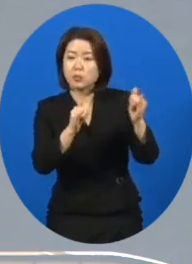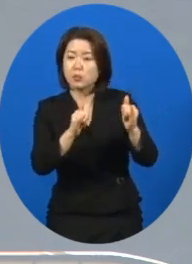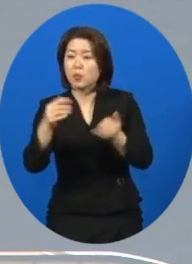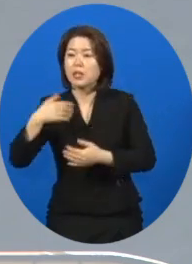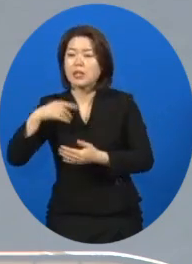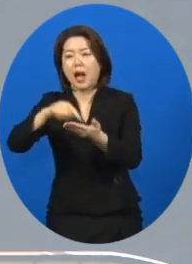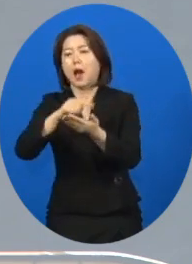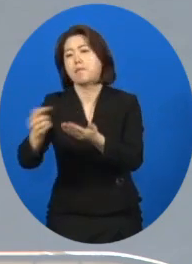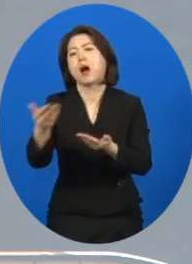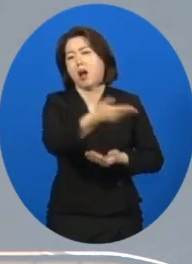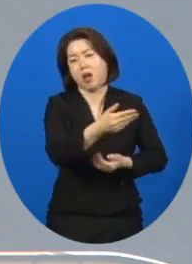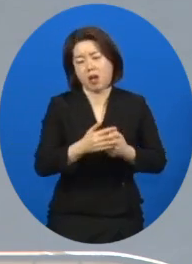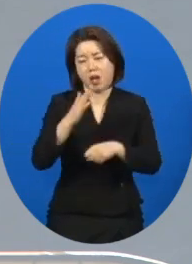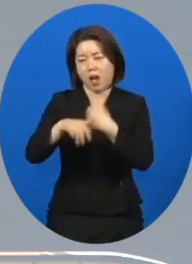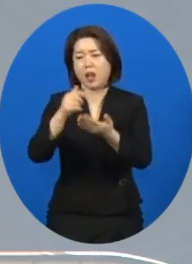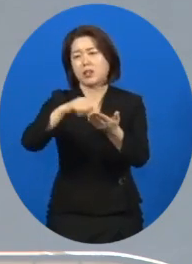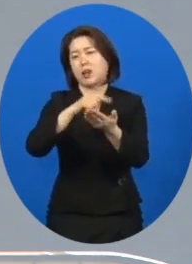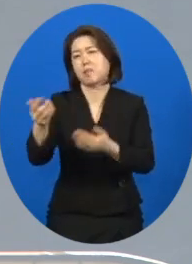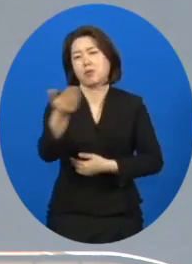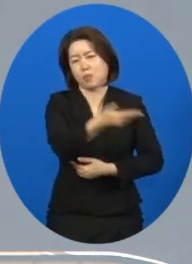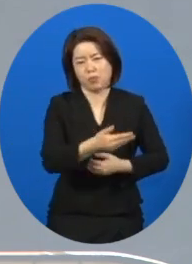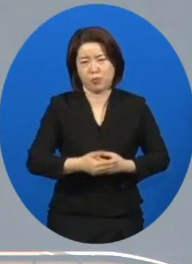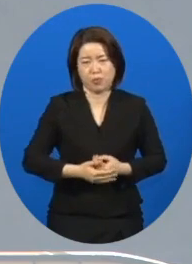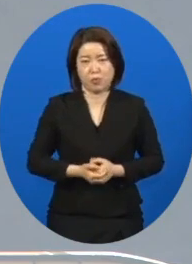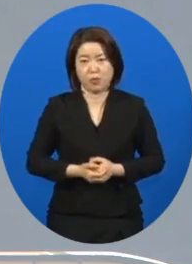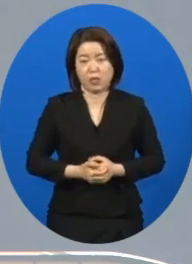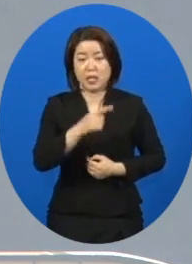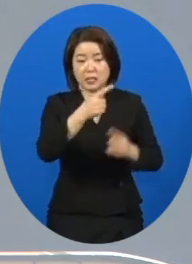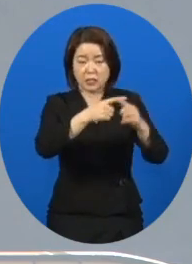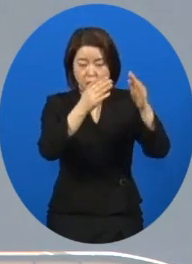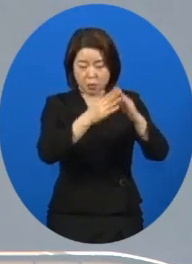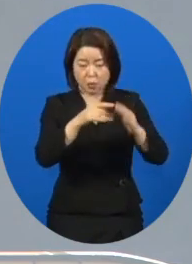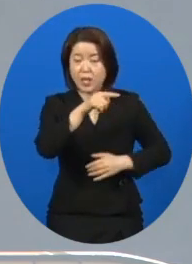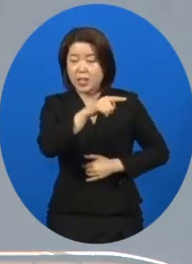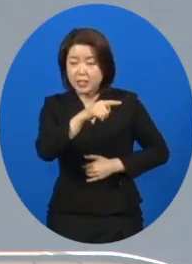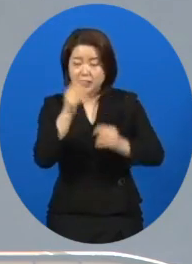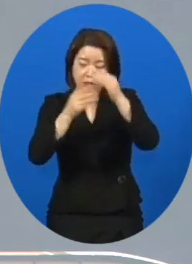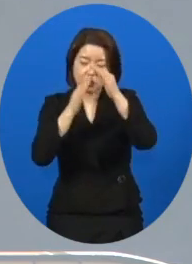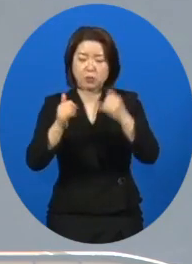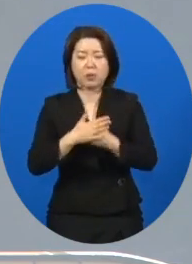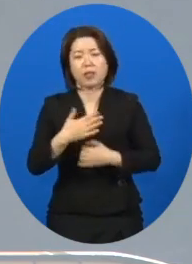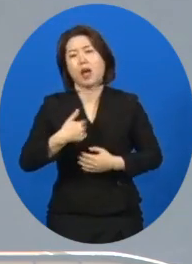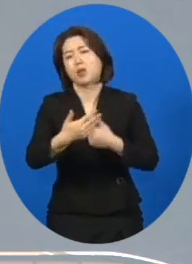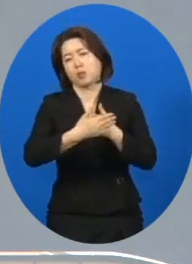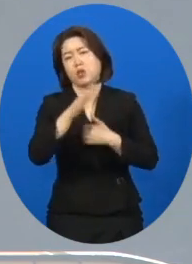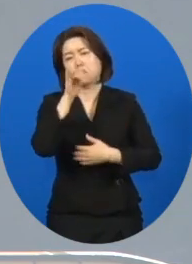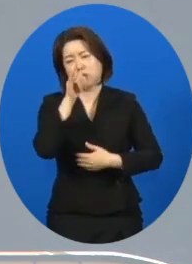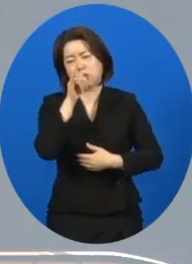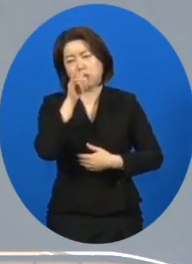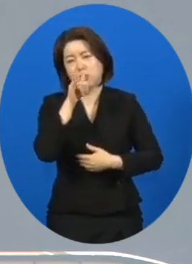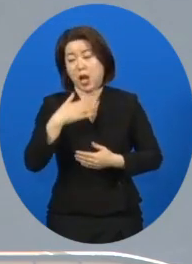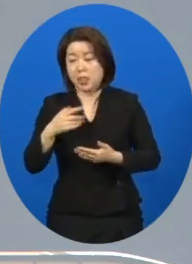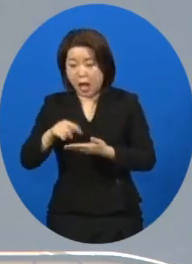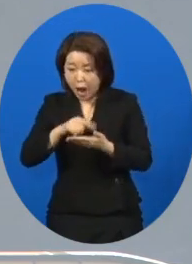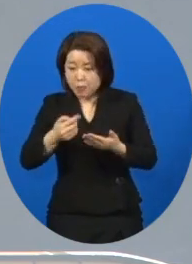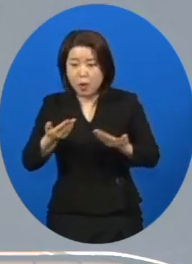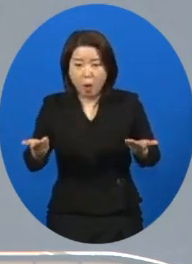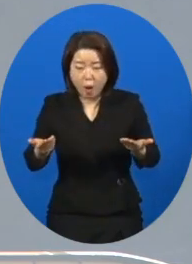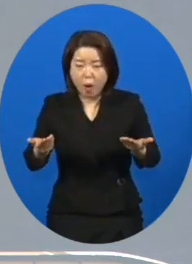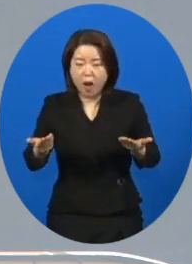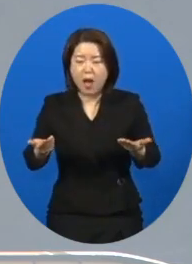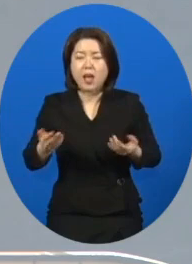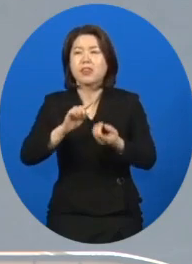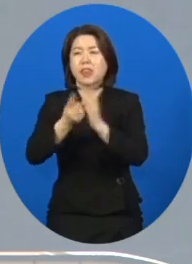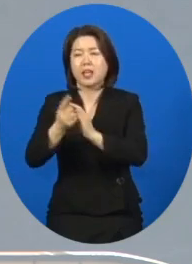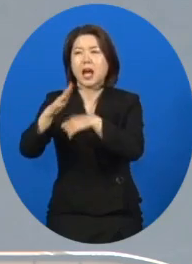갚아주세요. 하나님이 갚아주세요. 그 교회와 그 성도가 나에게 이렇게 했습니다. 하나님, 그 교회에